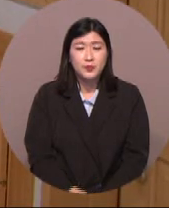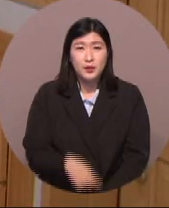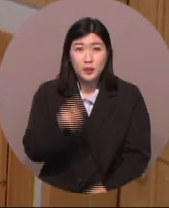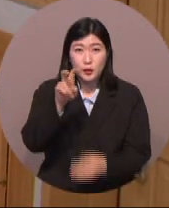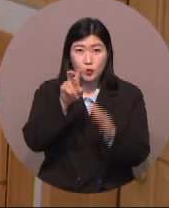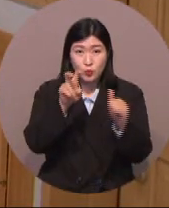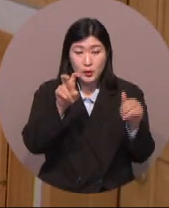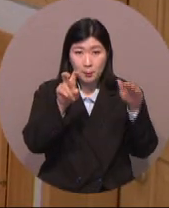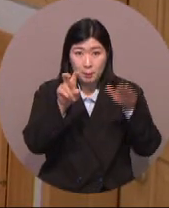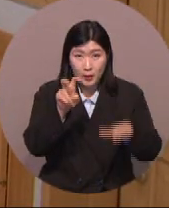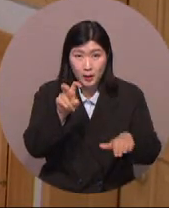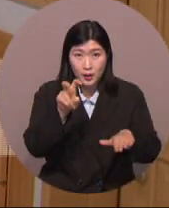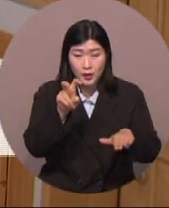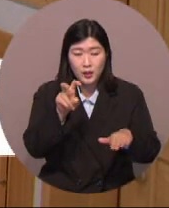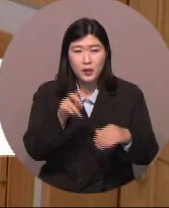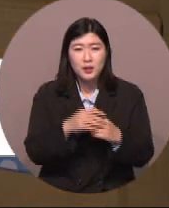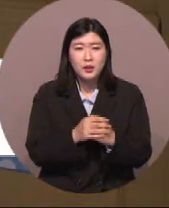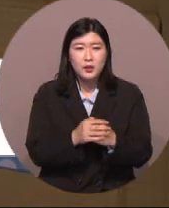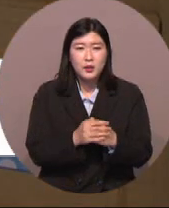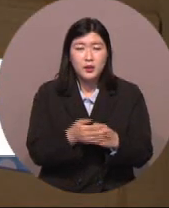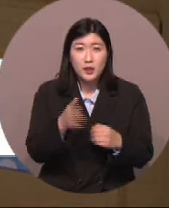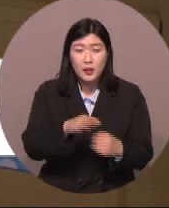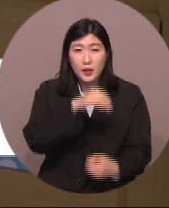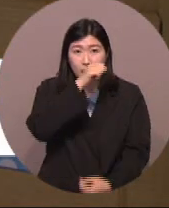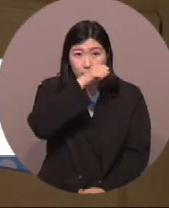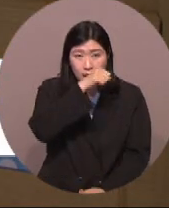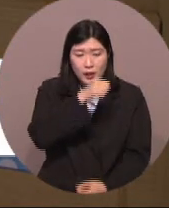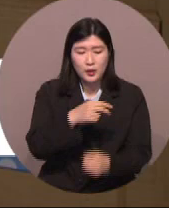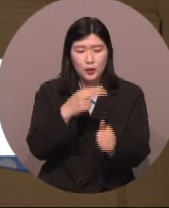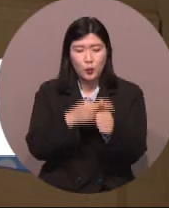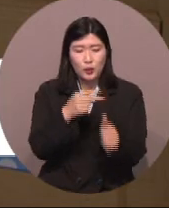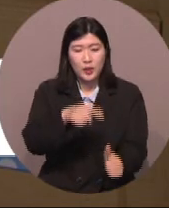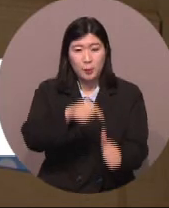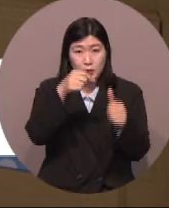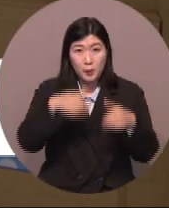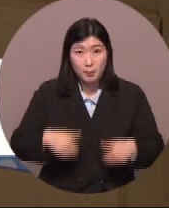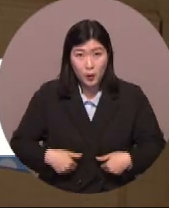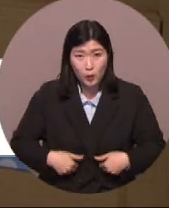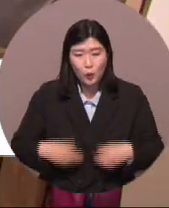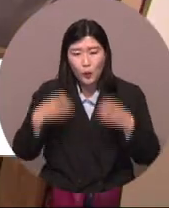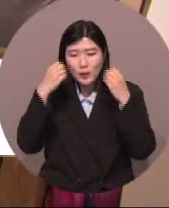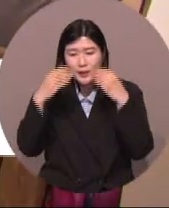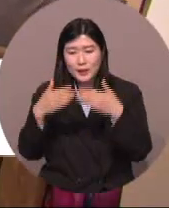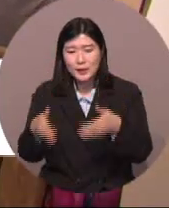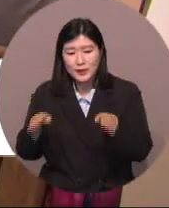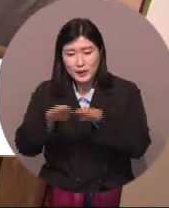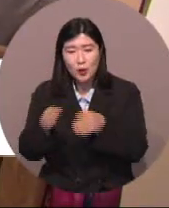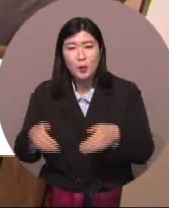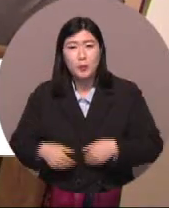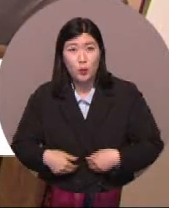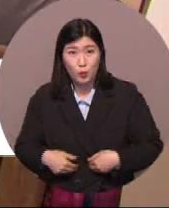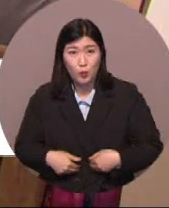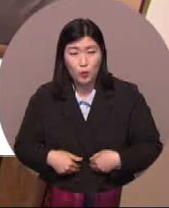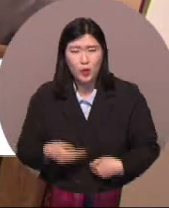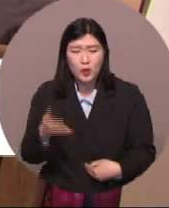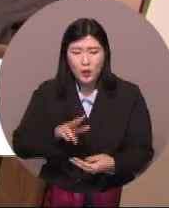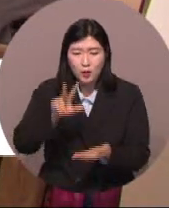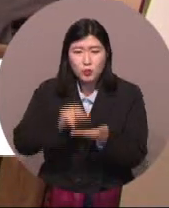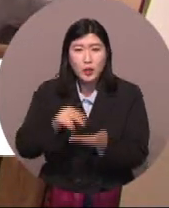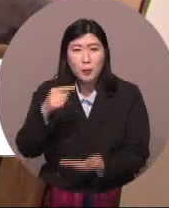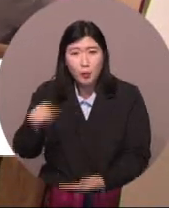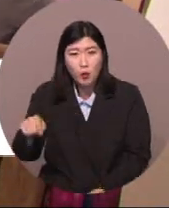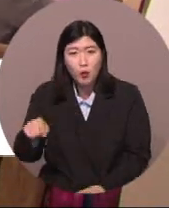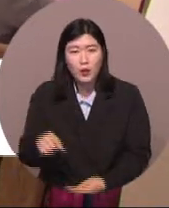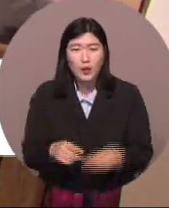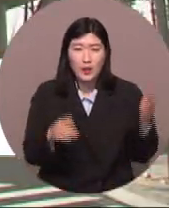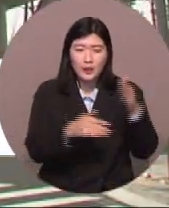이하 학급의 추가 확대를 위해서는 예산과 교사 증원, 시설 증축이 불가피합니다. 가장 큰 걸림돌은 학령